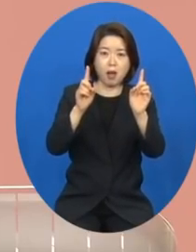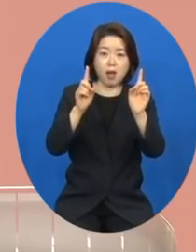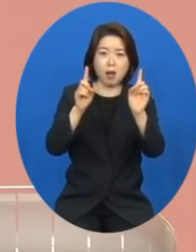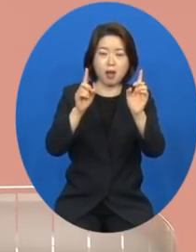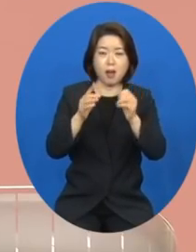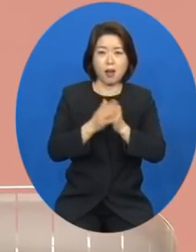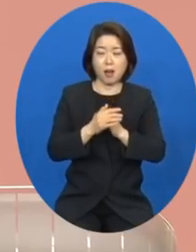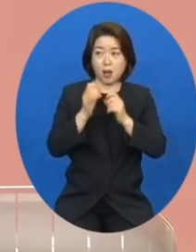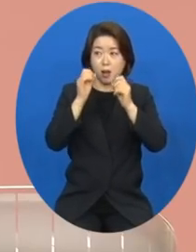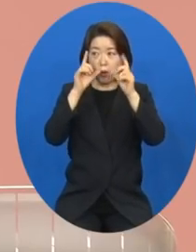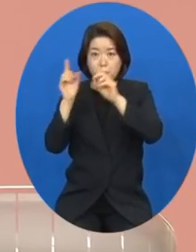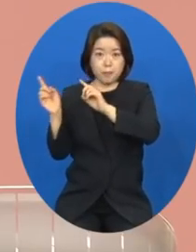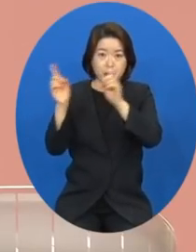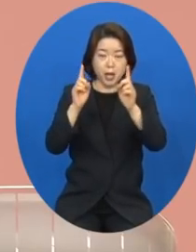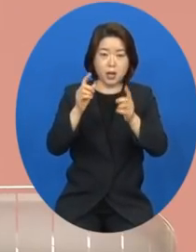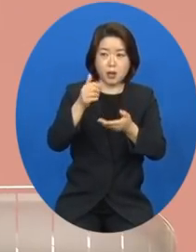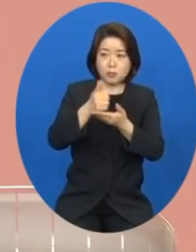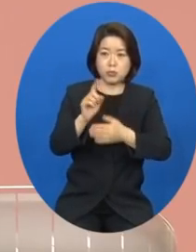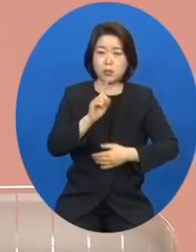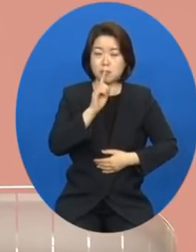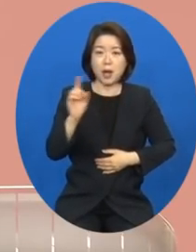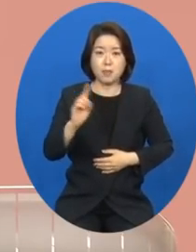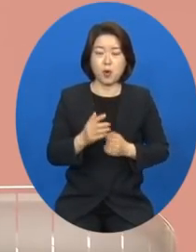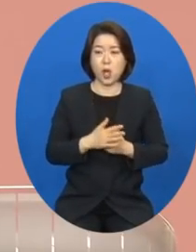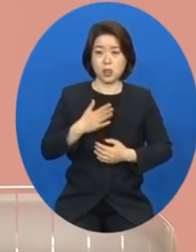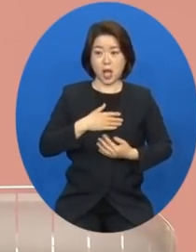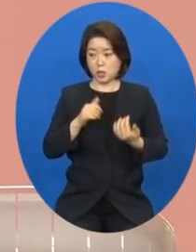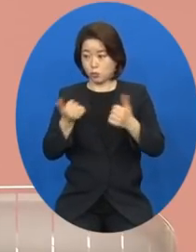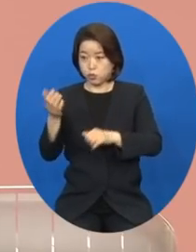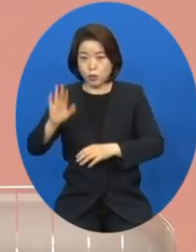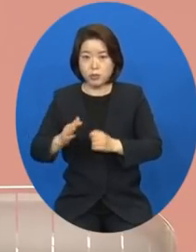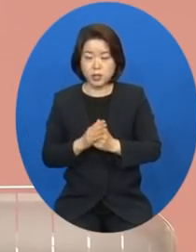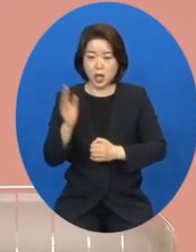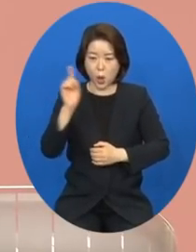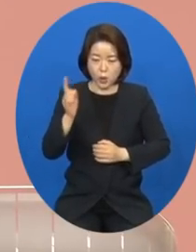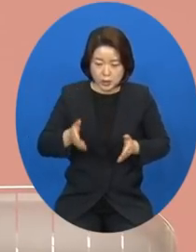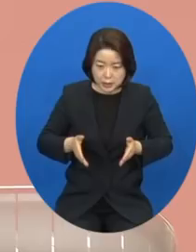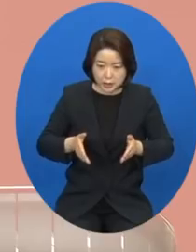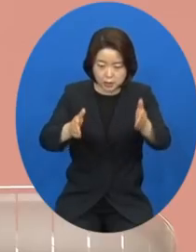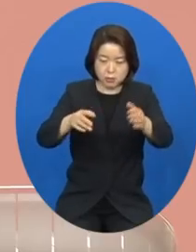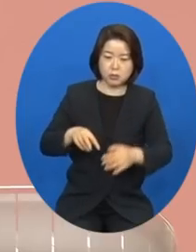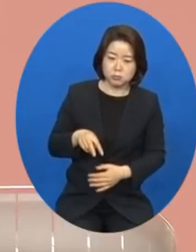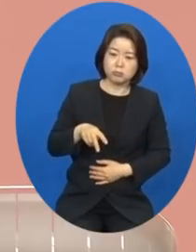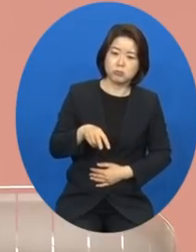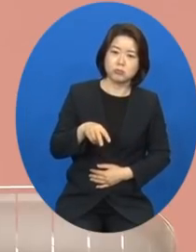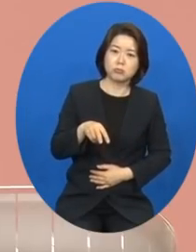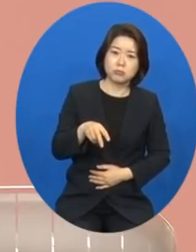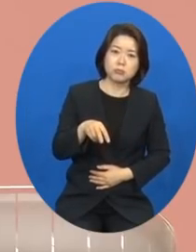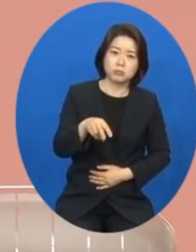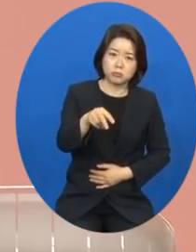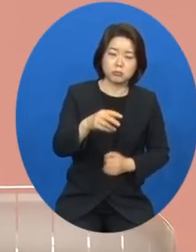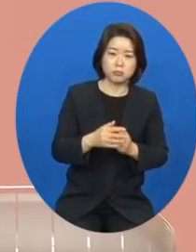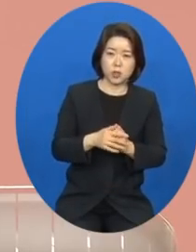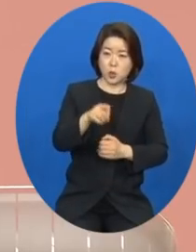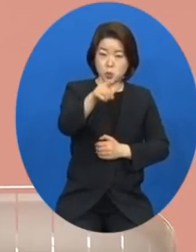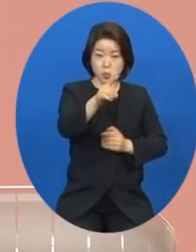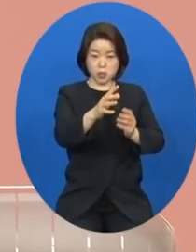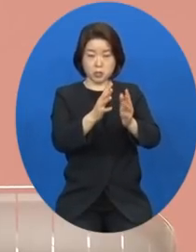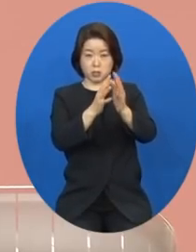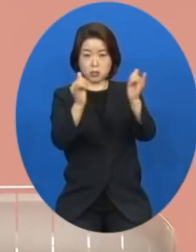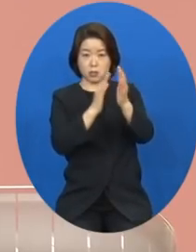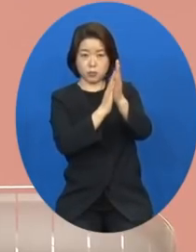스퀘어 나신 분이 이제 어떤 얘길 하냐면 자기가 죽었는데 어느 길을 쭉 가 다릅니다 사람들이 줄을 서 있는데